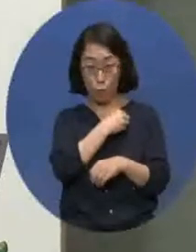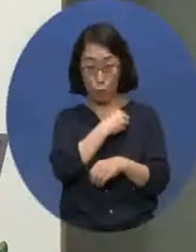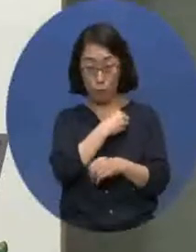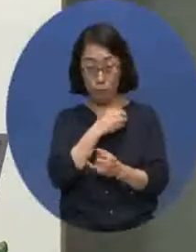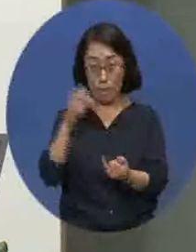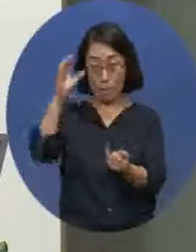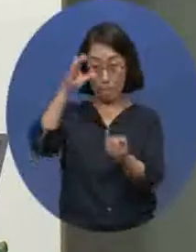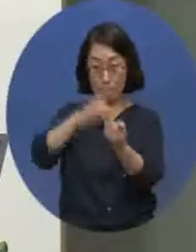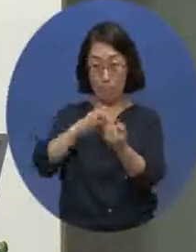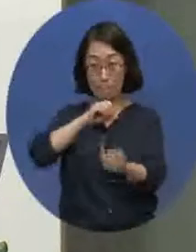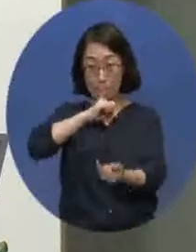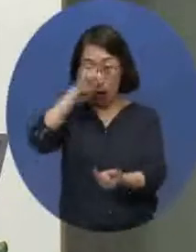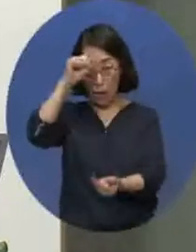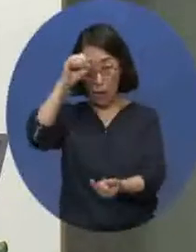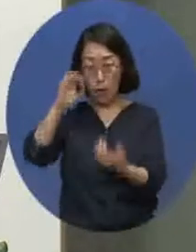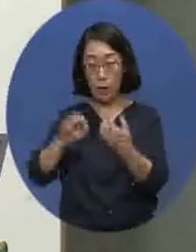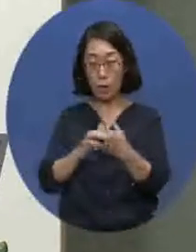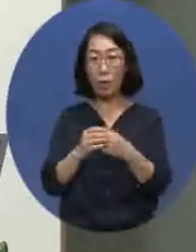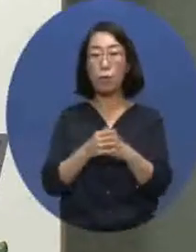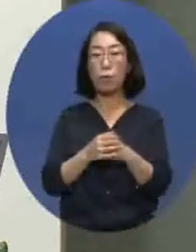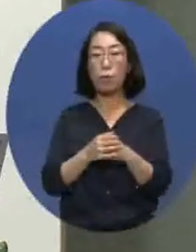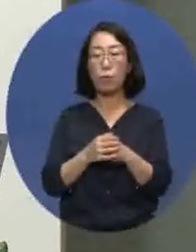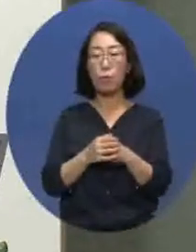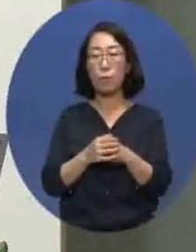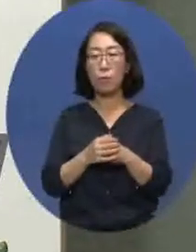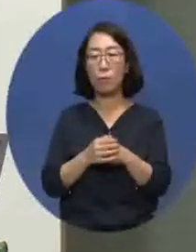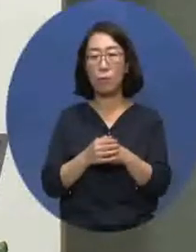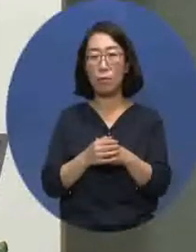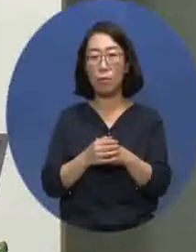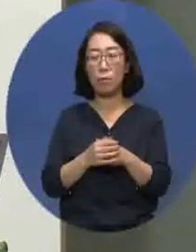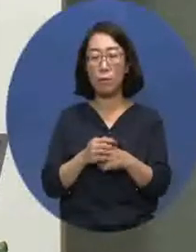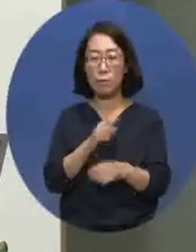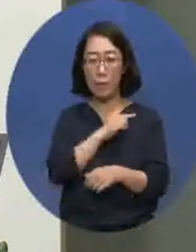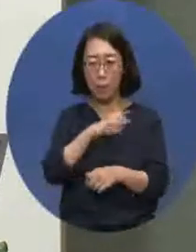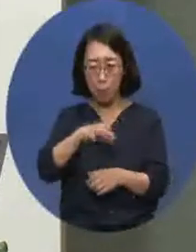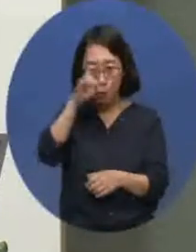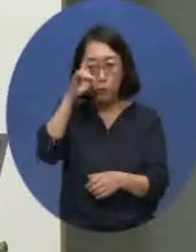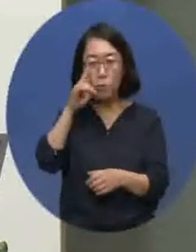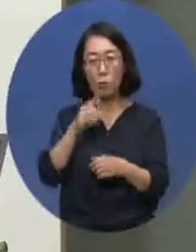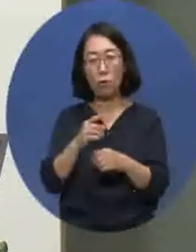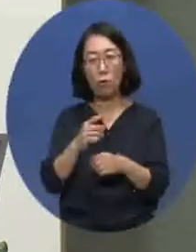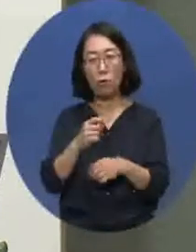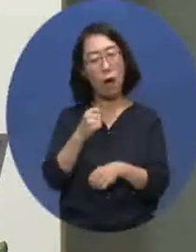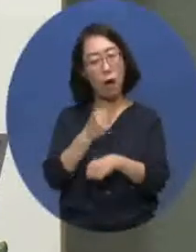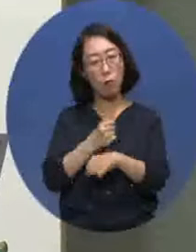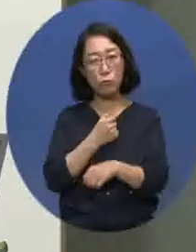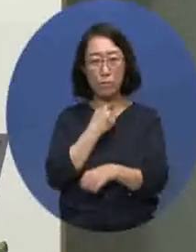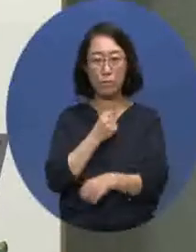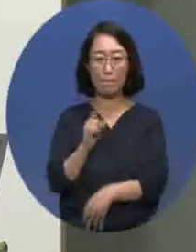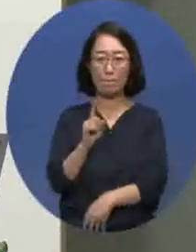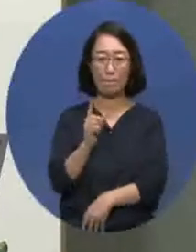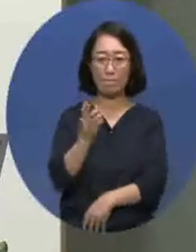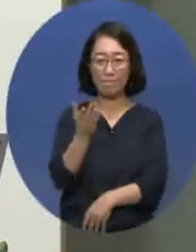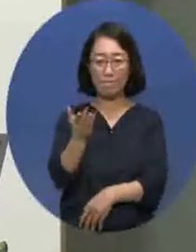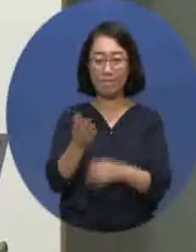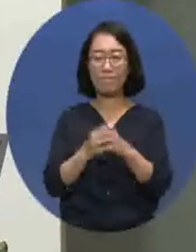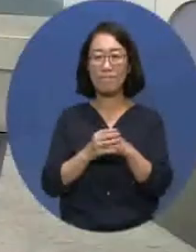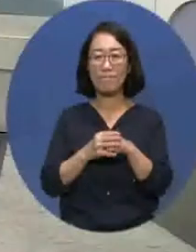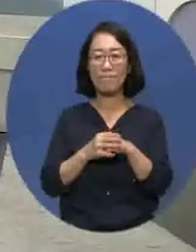1 돼서 국회에 진출 하신다면 은 제일 먼저 어떤 일을 좀 하고 싶으신지